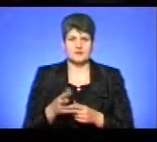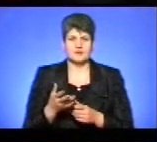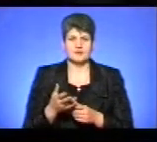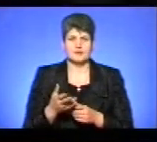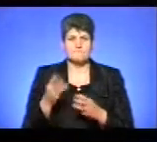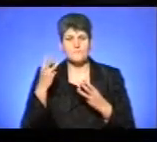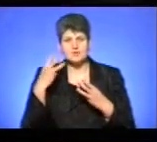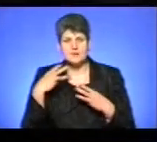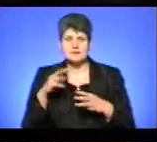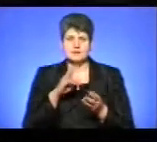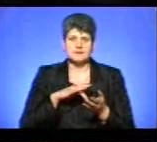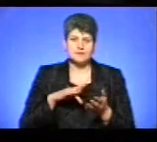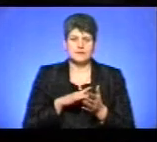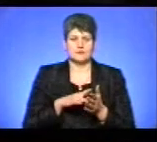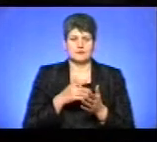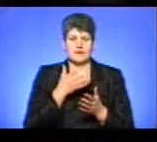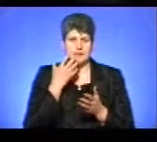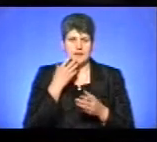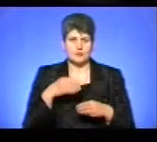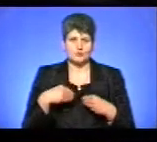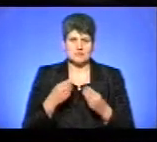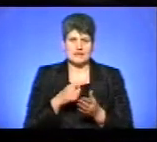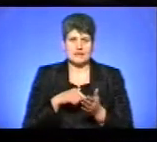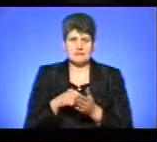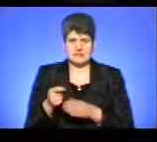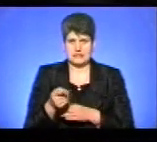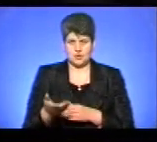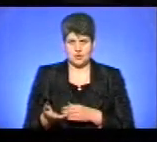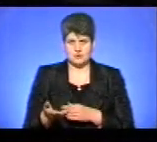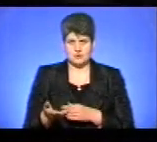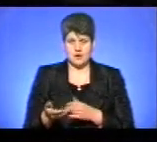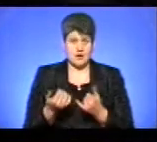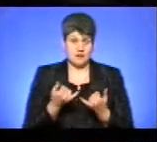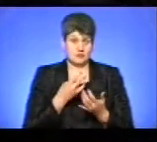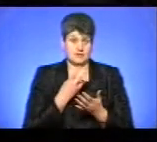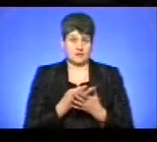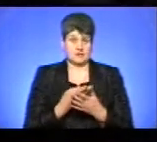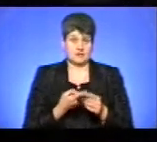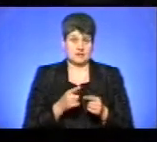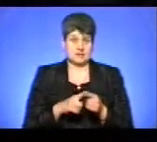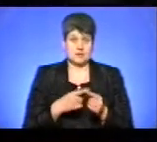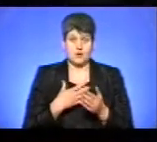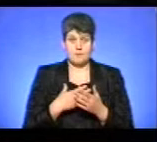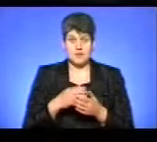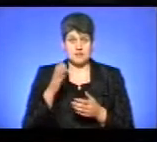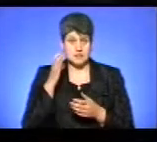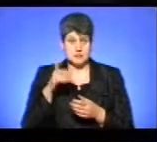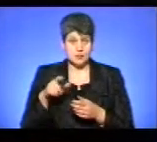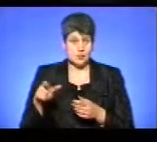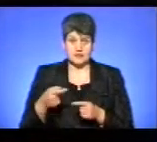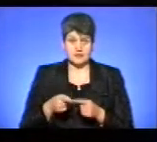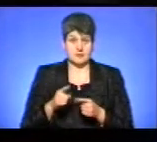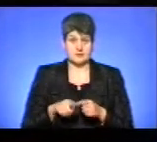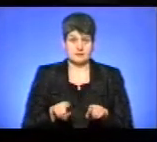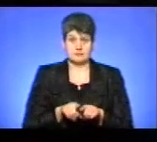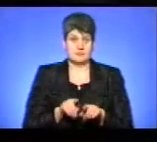звучить, модернізація централізованого теплостачання міста Тернополя. Але судячи по тому, на громадське слухання воно навіть і близько не